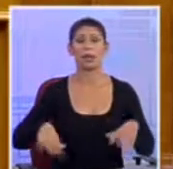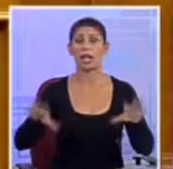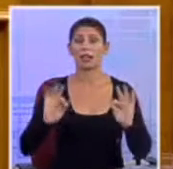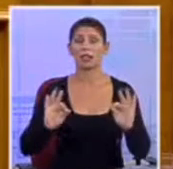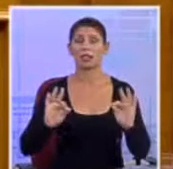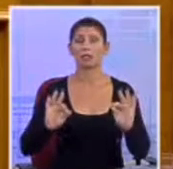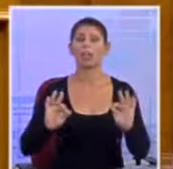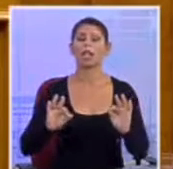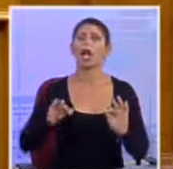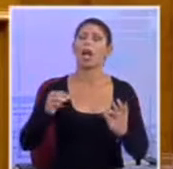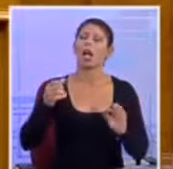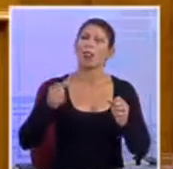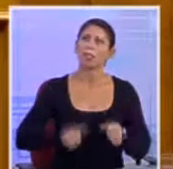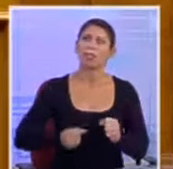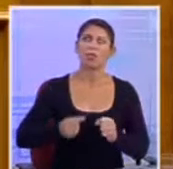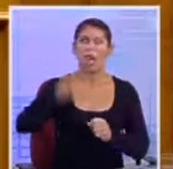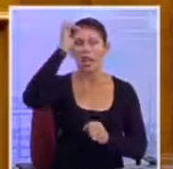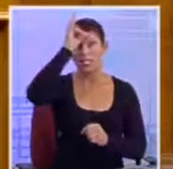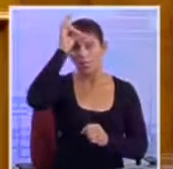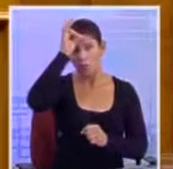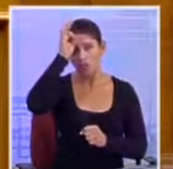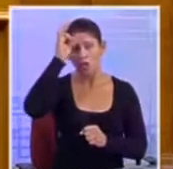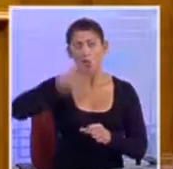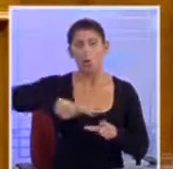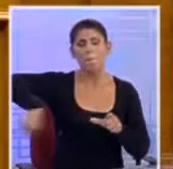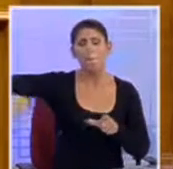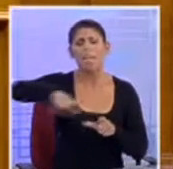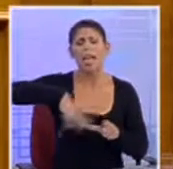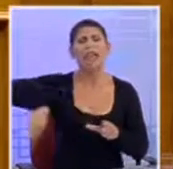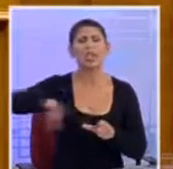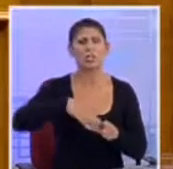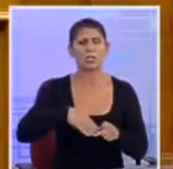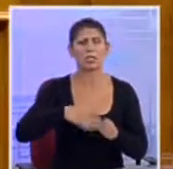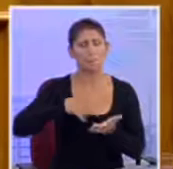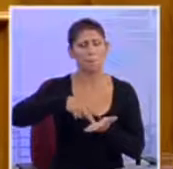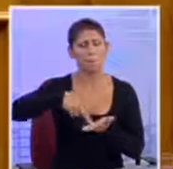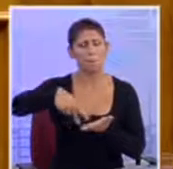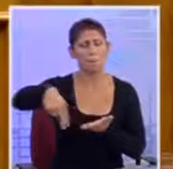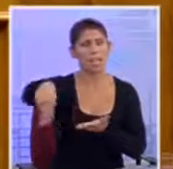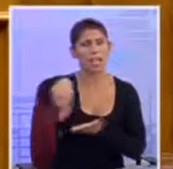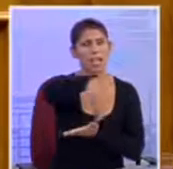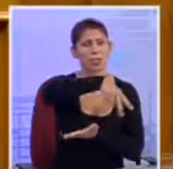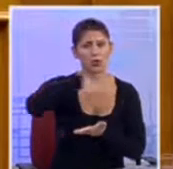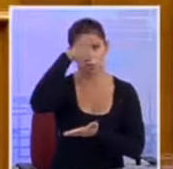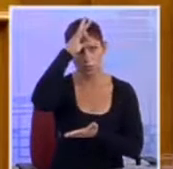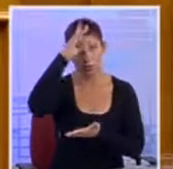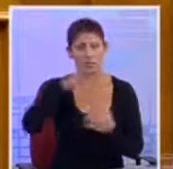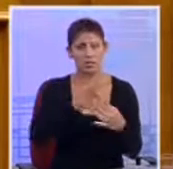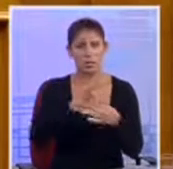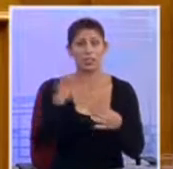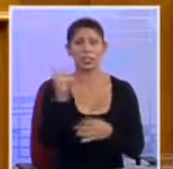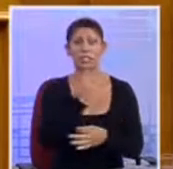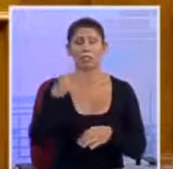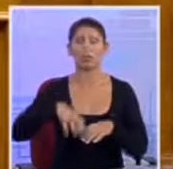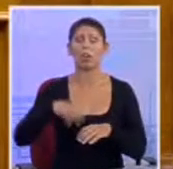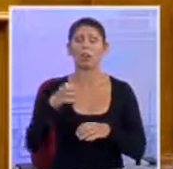του αστυνομικού της γειτονιάς, οι ευέλικτες πεζές περιπολίες σε ορισμένες περιοχές του Λεκανοπεδίου, συνεργασίες με κοινωνικούς φορείς